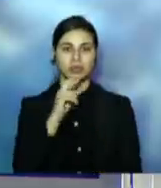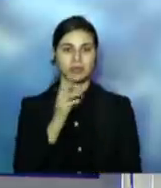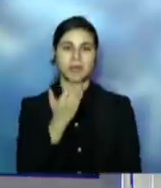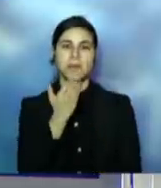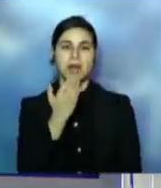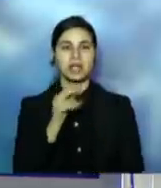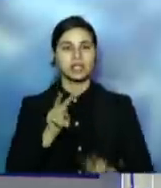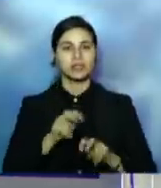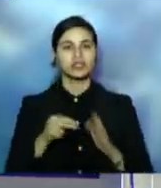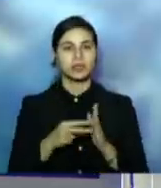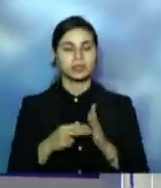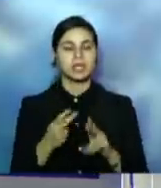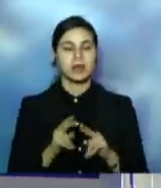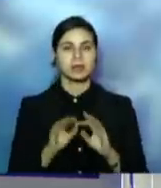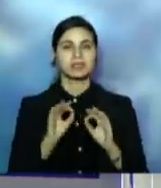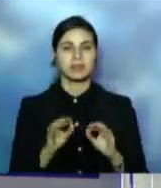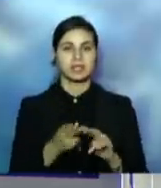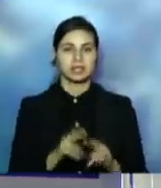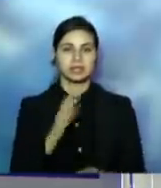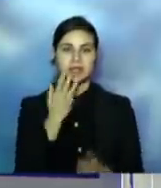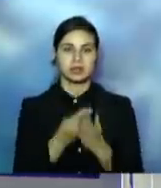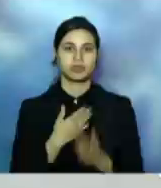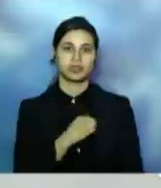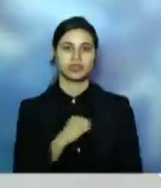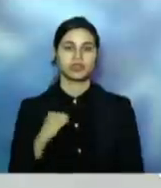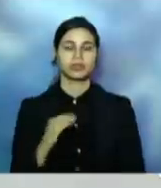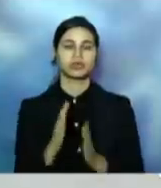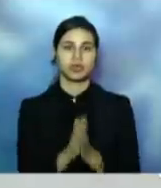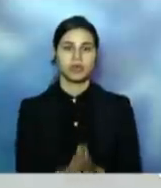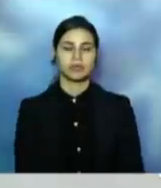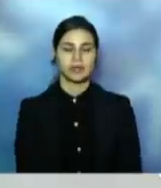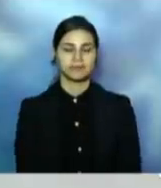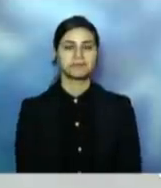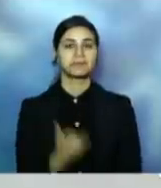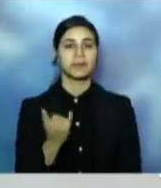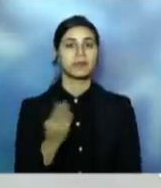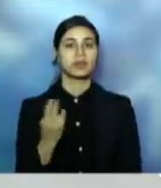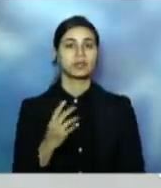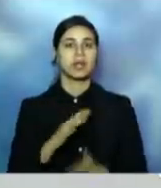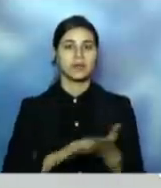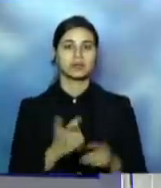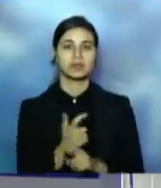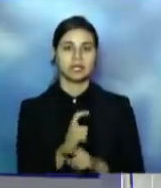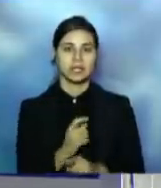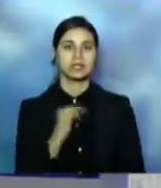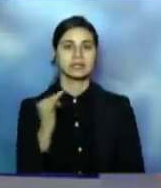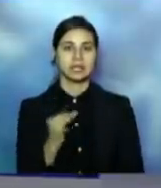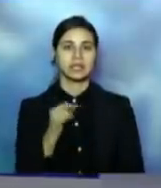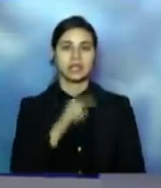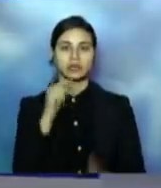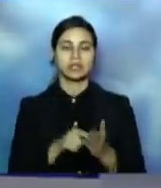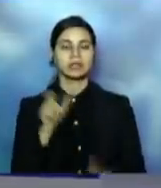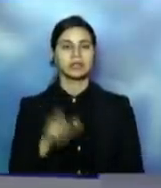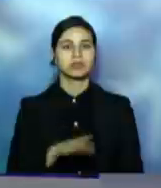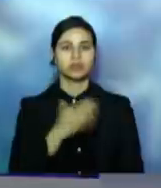მარტივი შეფასებით ამას დავადგენთ. აი ეს იქნება ჩემი თხოვნა. ჩვენ უნდა გავაგრძელოთ ერთი ძალიან საინტერესო საკითხი, რომელიც თქვენ